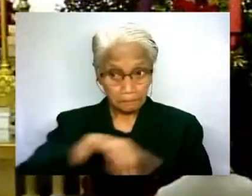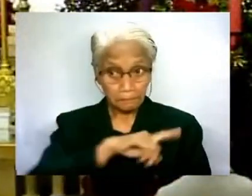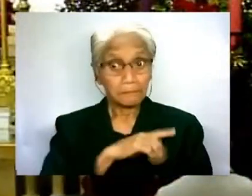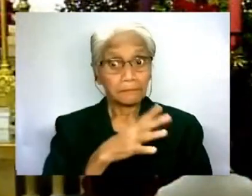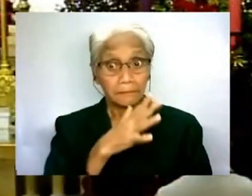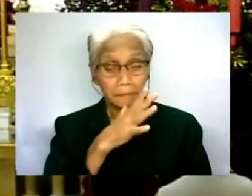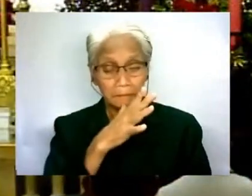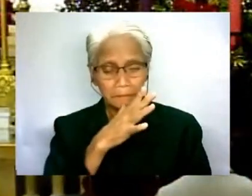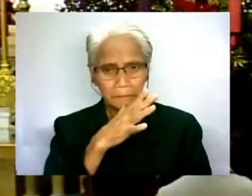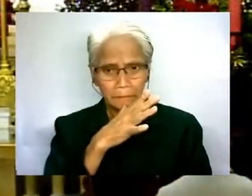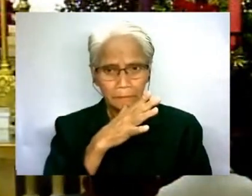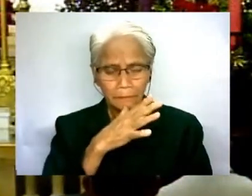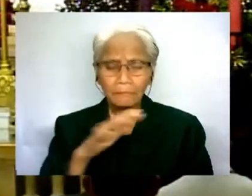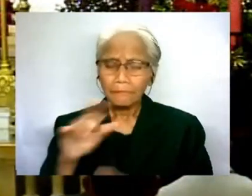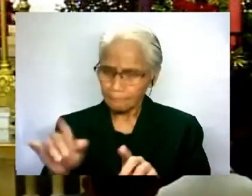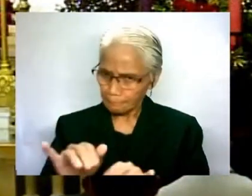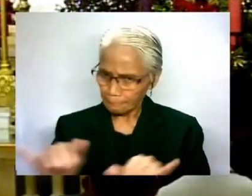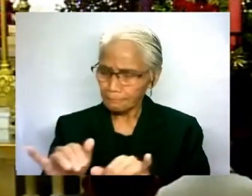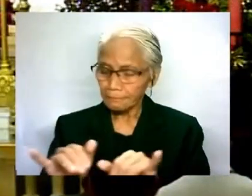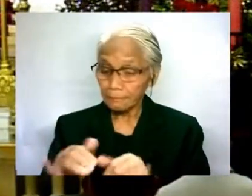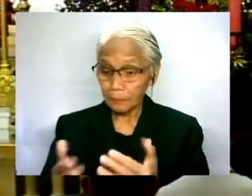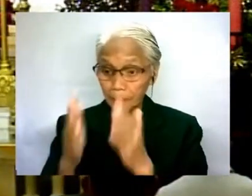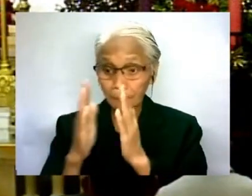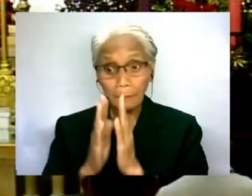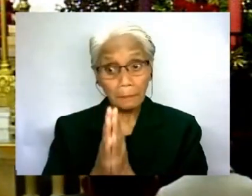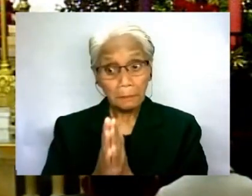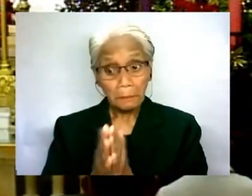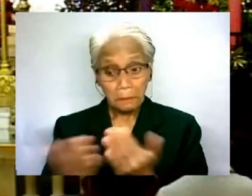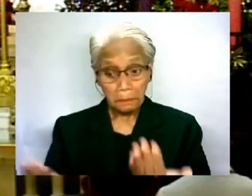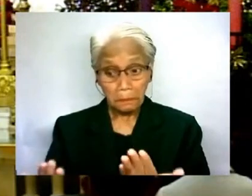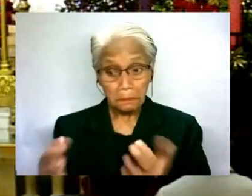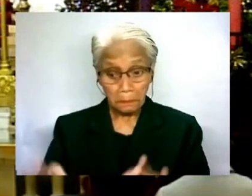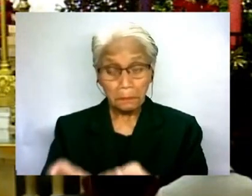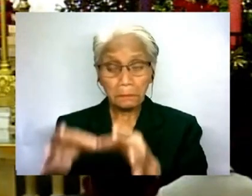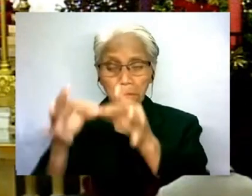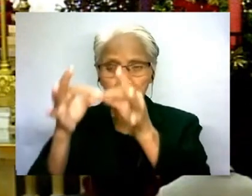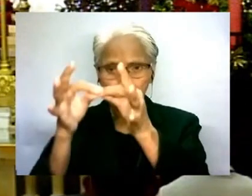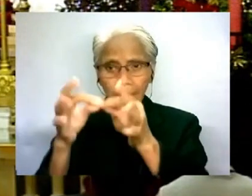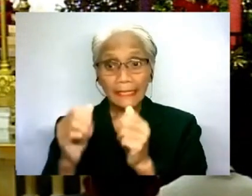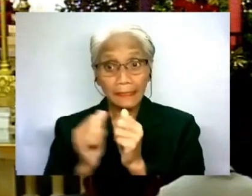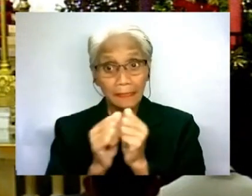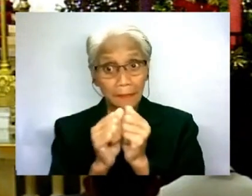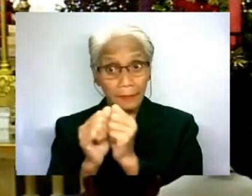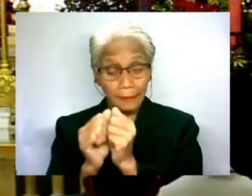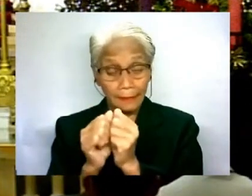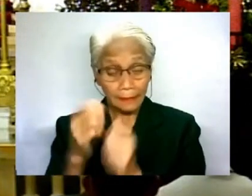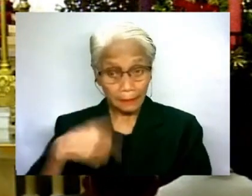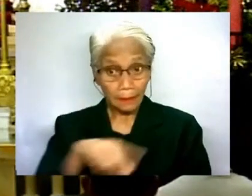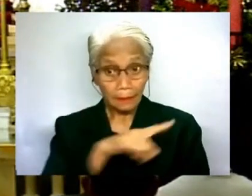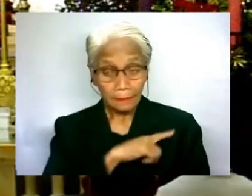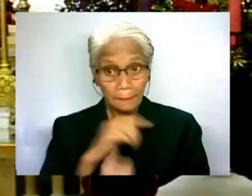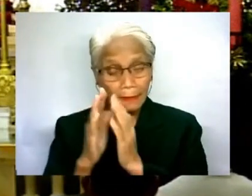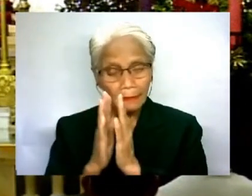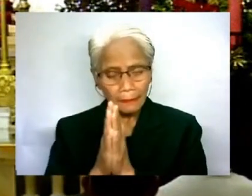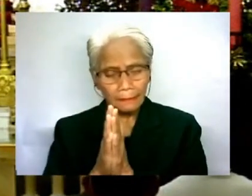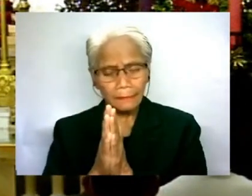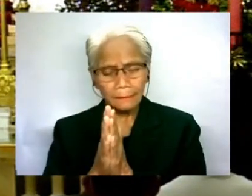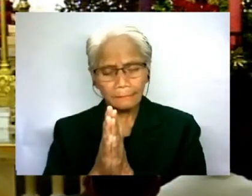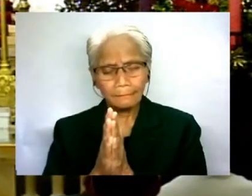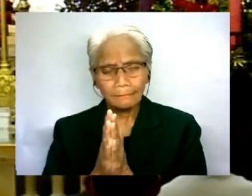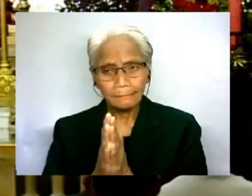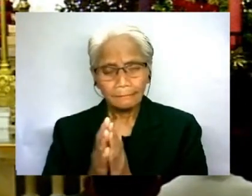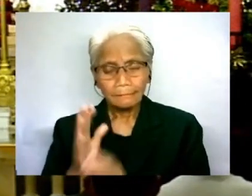Hinihiling ko rin po na sa misang ito ay isama natin sa ating mga panalangin at dasal ang ating